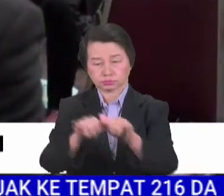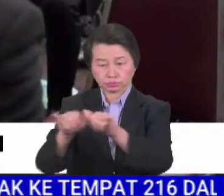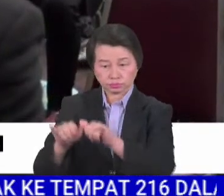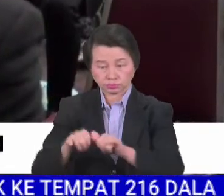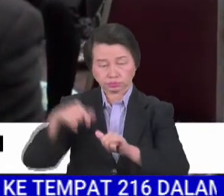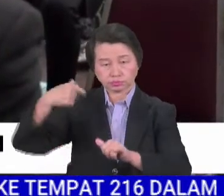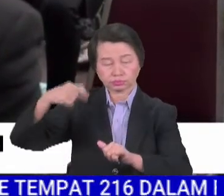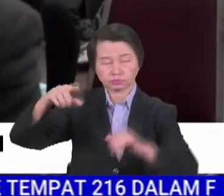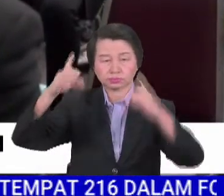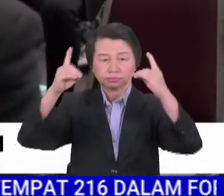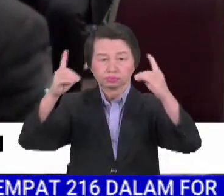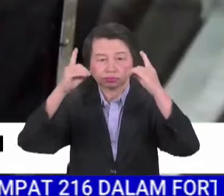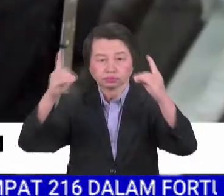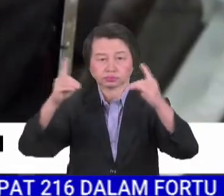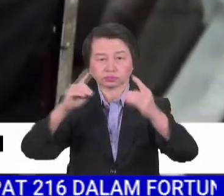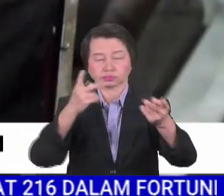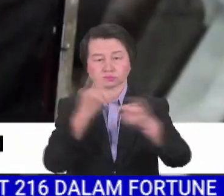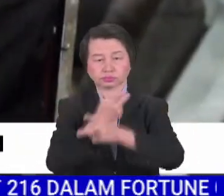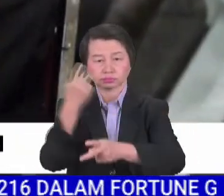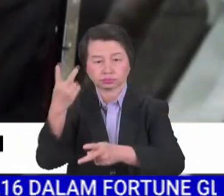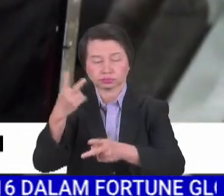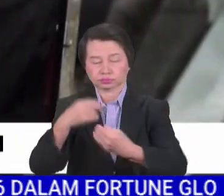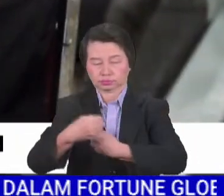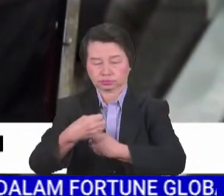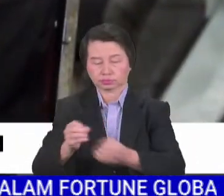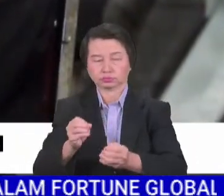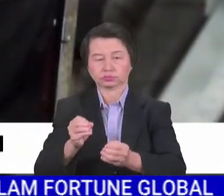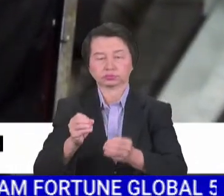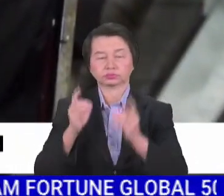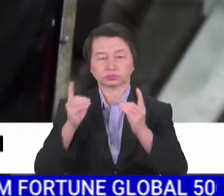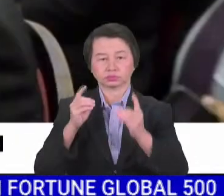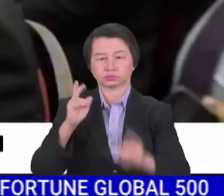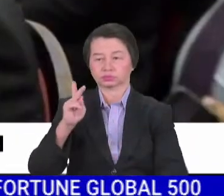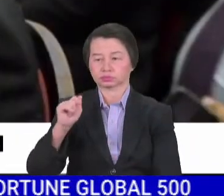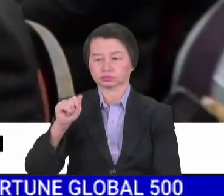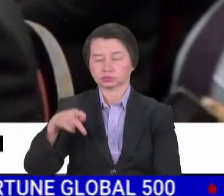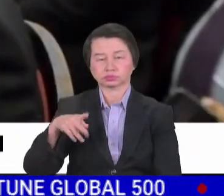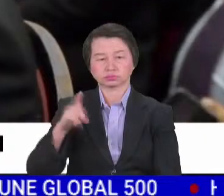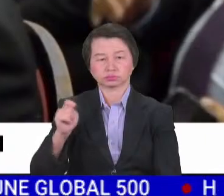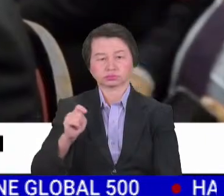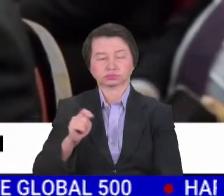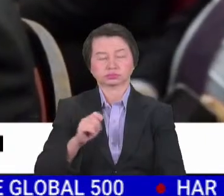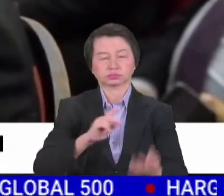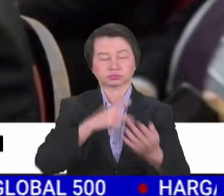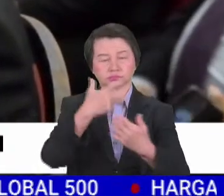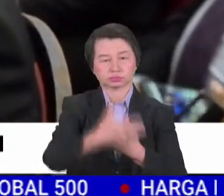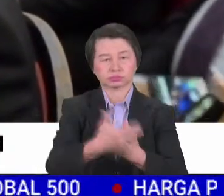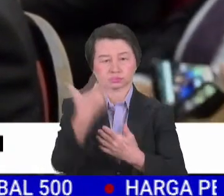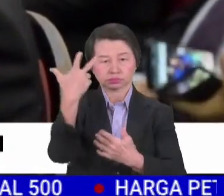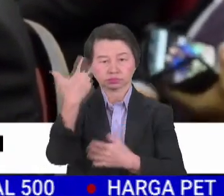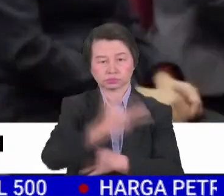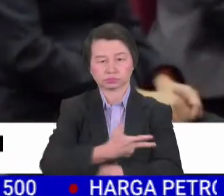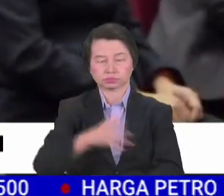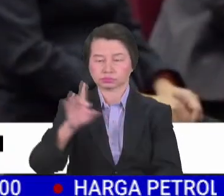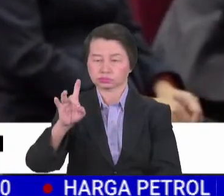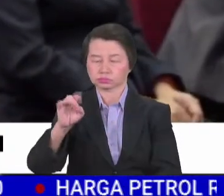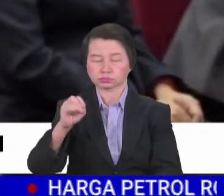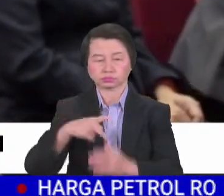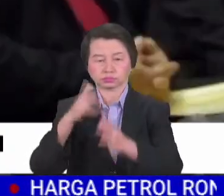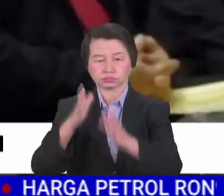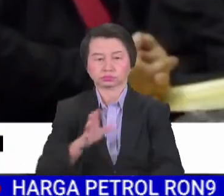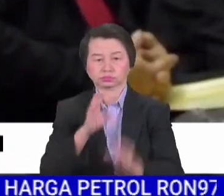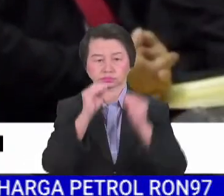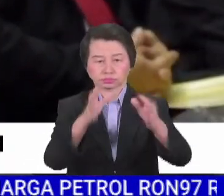kualiti pendidikan Malaysia gelombang 2 Pejabat Pendidikan KAPIT. Program 3 hari itu katanya dihadiri 80 orang peserta terdiri daripada